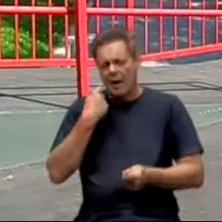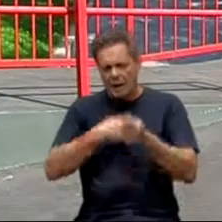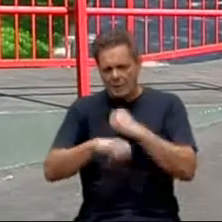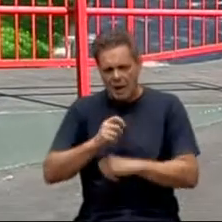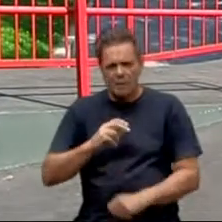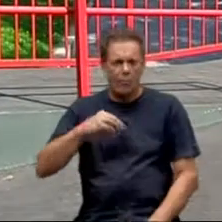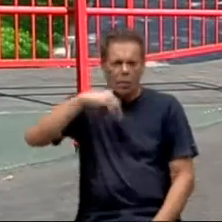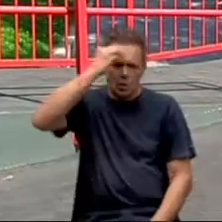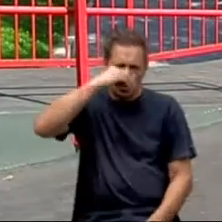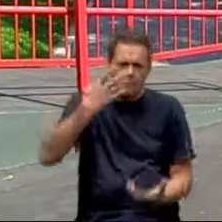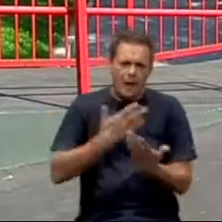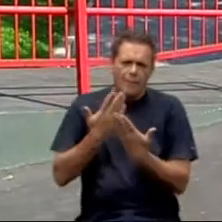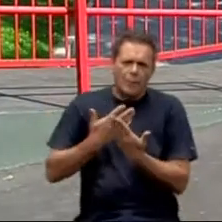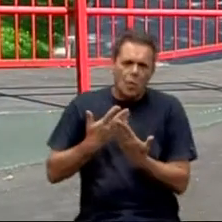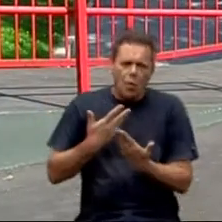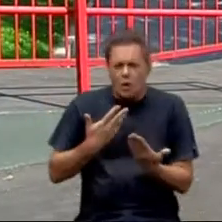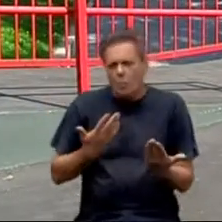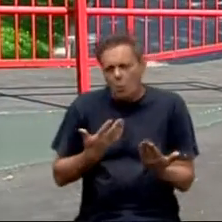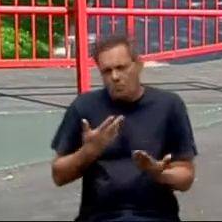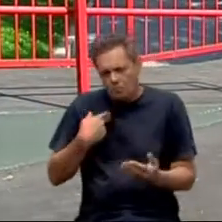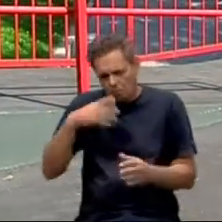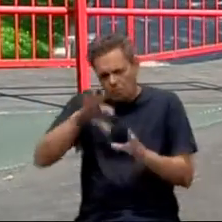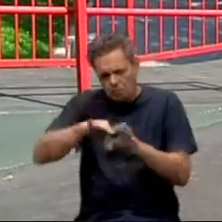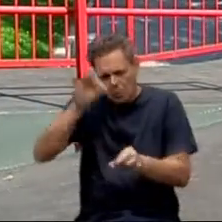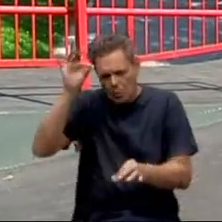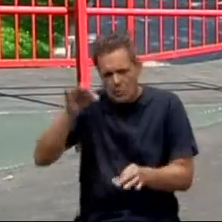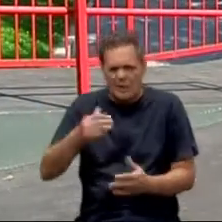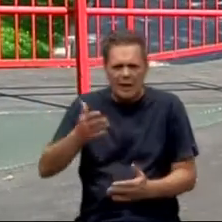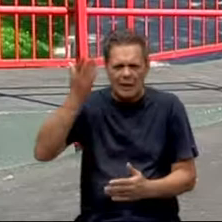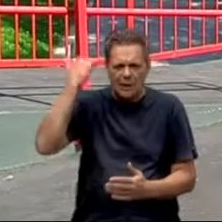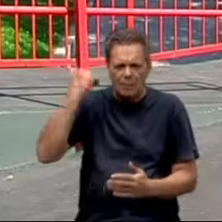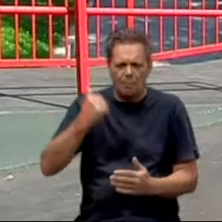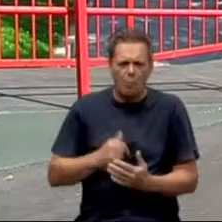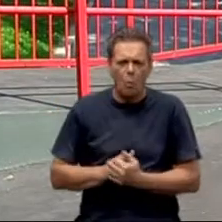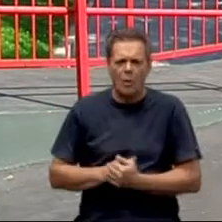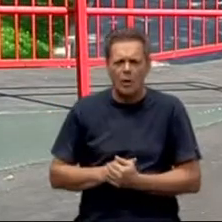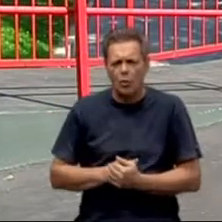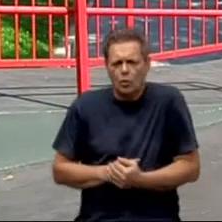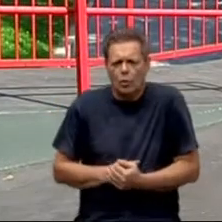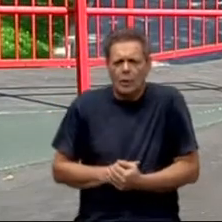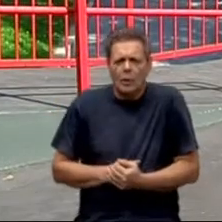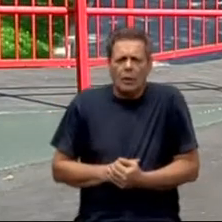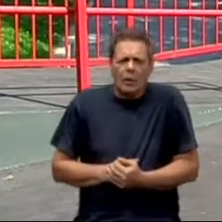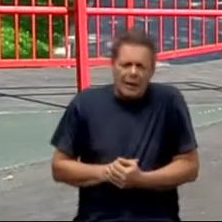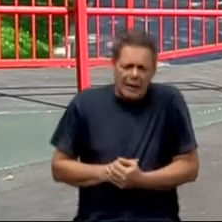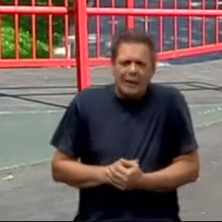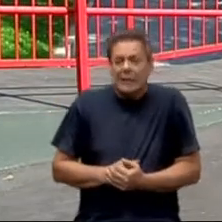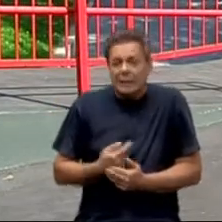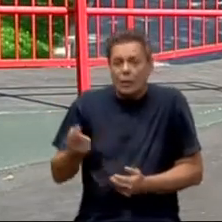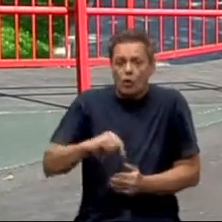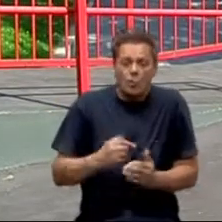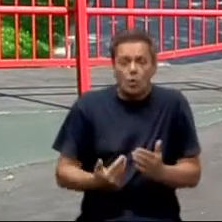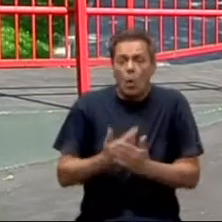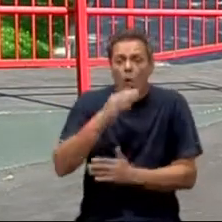iskustva koje smo stekli u proteklom periodu i da pokušamo na neki način doći do nekih projekata novih koji će na